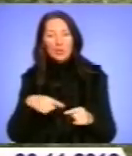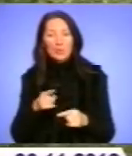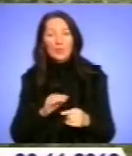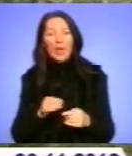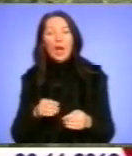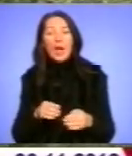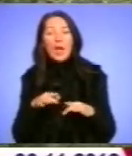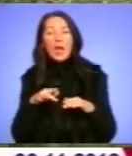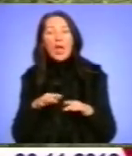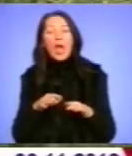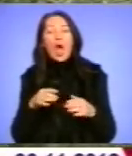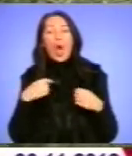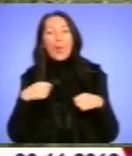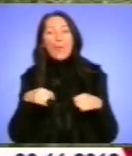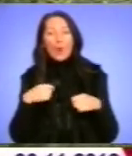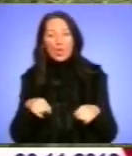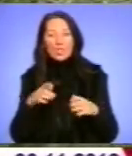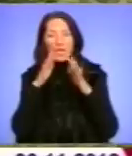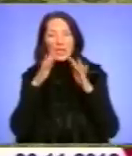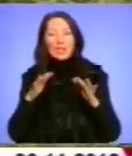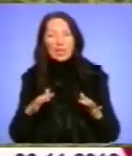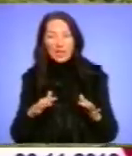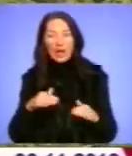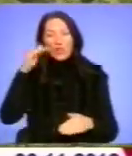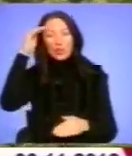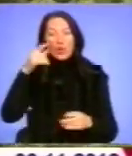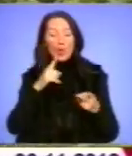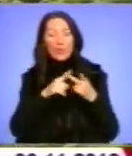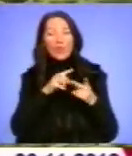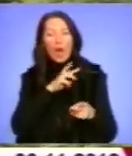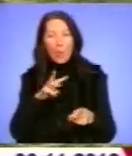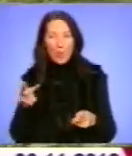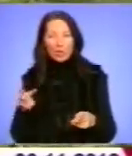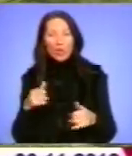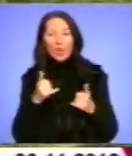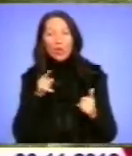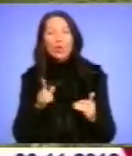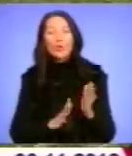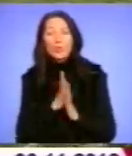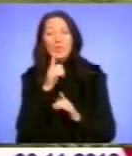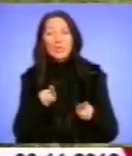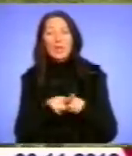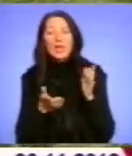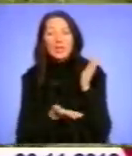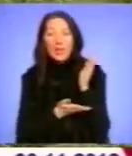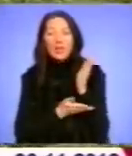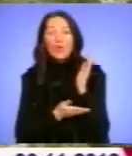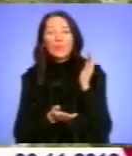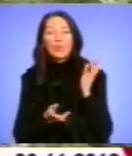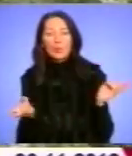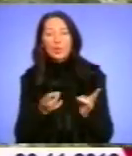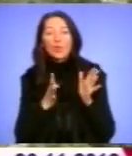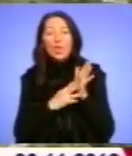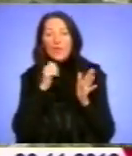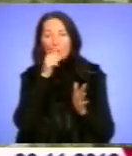продажів минулого року – ялинка висотою у 1,5 метри. Для того, щоб виростити таке дерево, лісничим потрібно близько 9 років. Рік-два